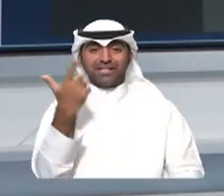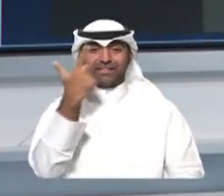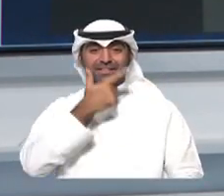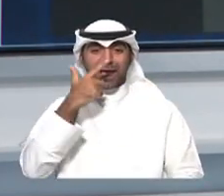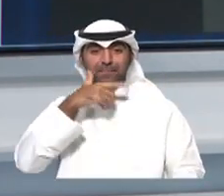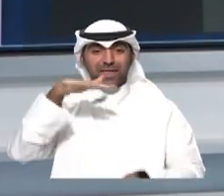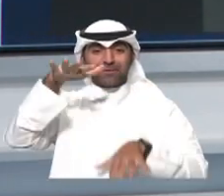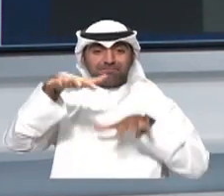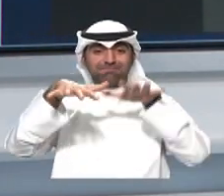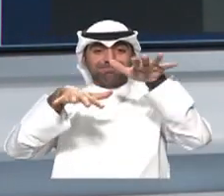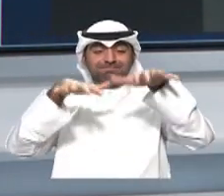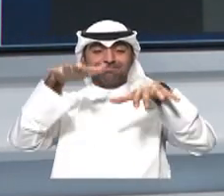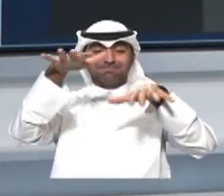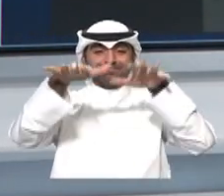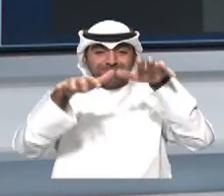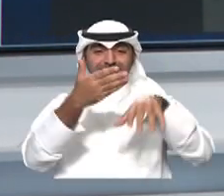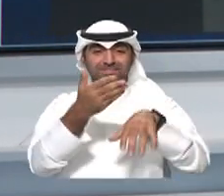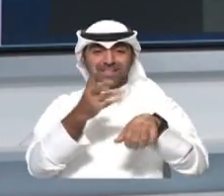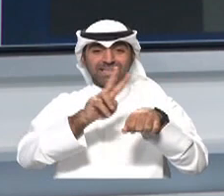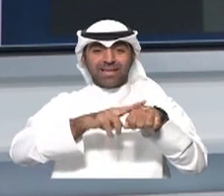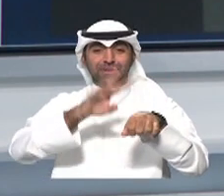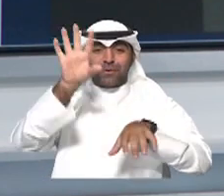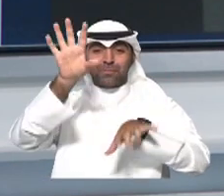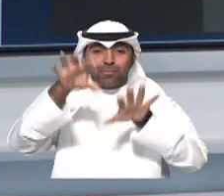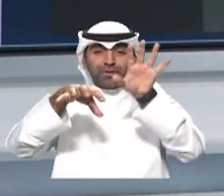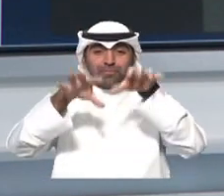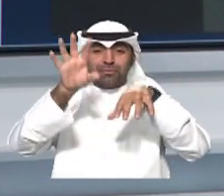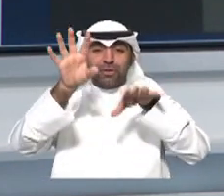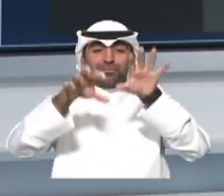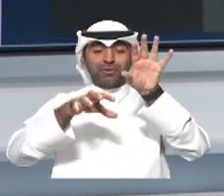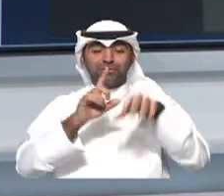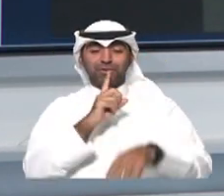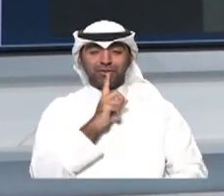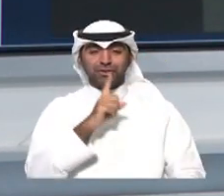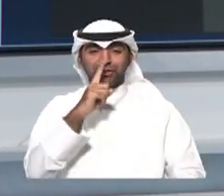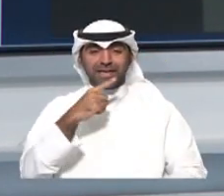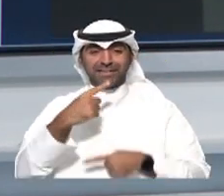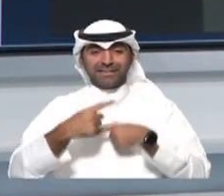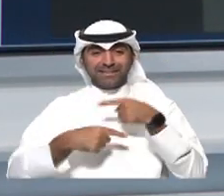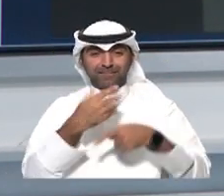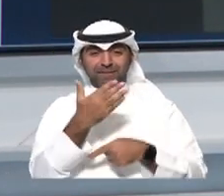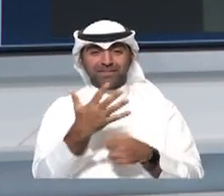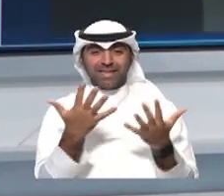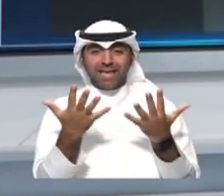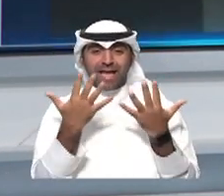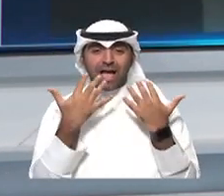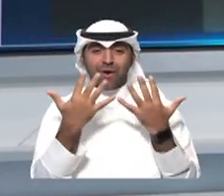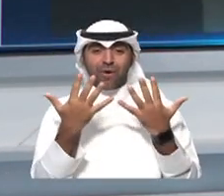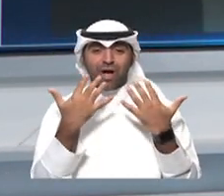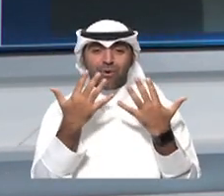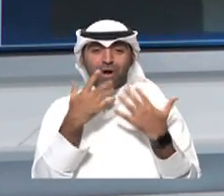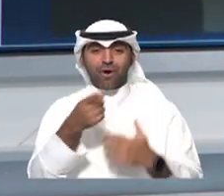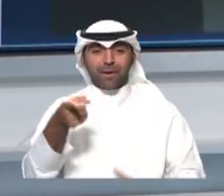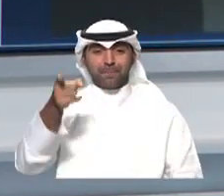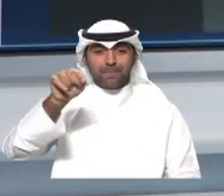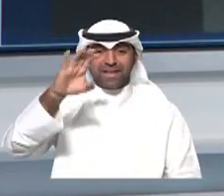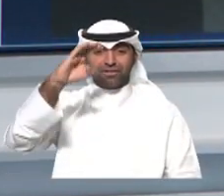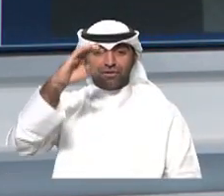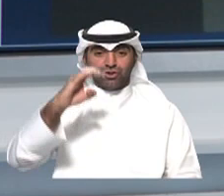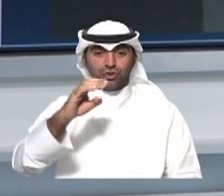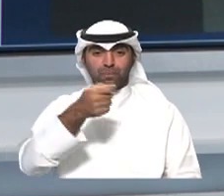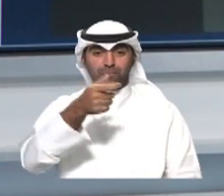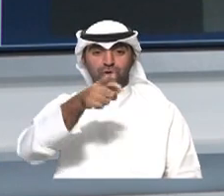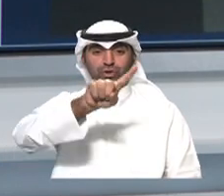المناطق، ونشاط للرياح الجنوبية الشرقية على فترات، قد تصل سرعة هبات الهواء في نهار يوم الغد ما بين 15 إلى